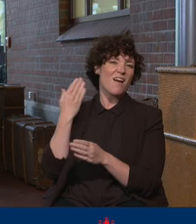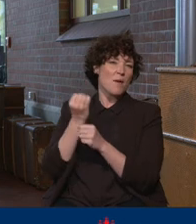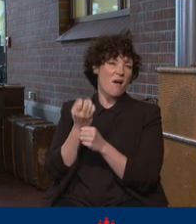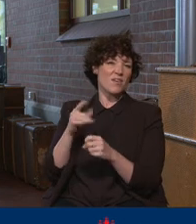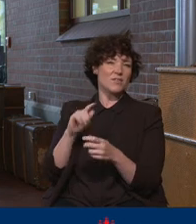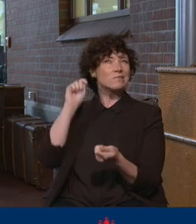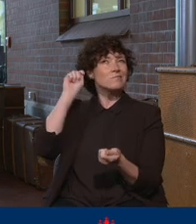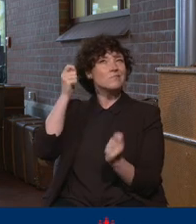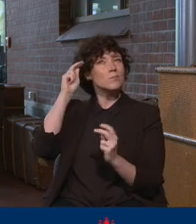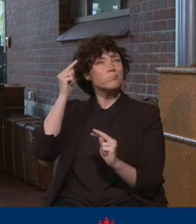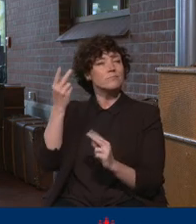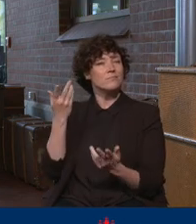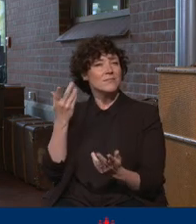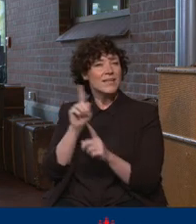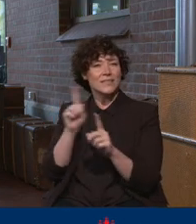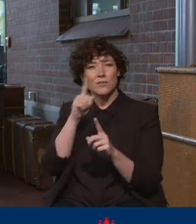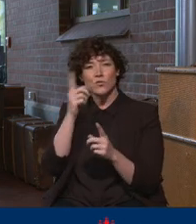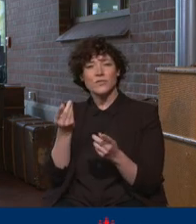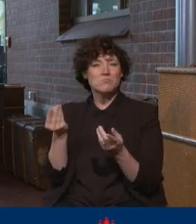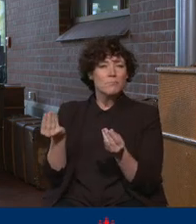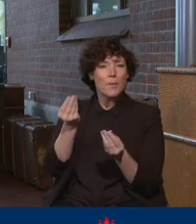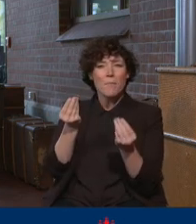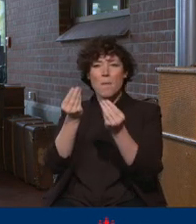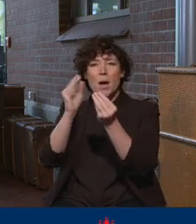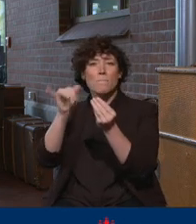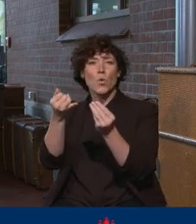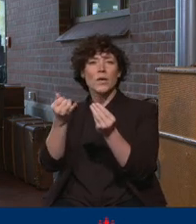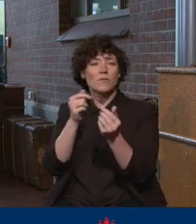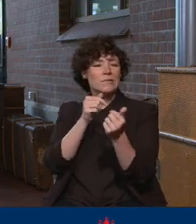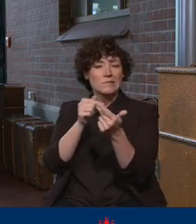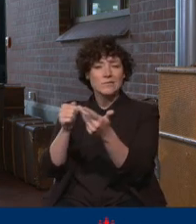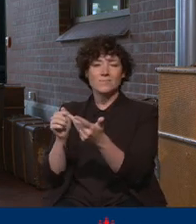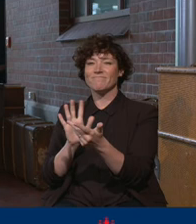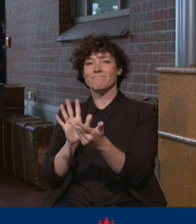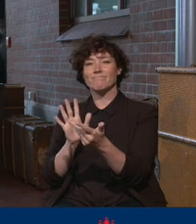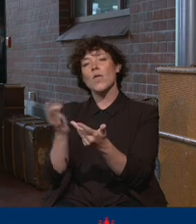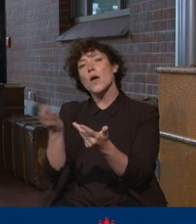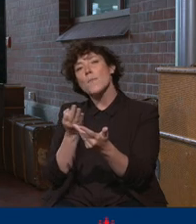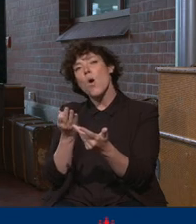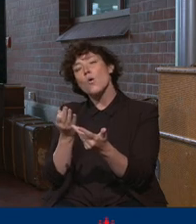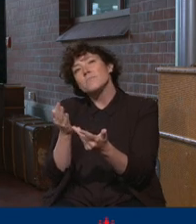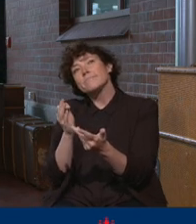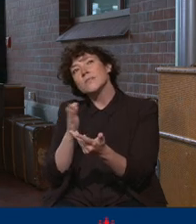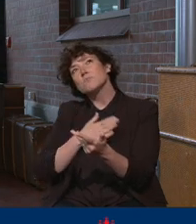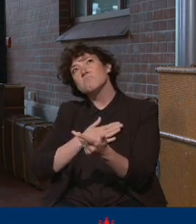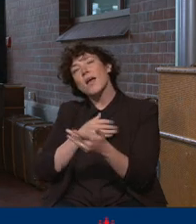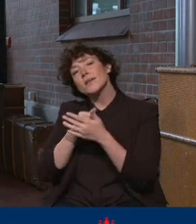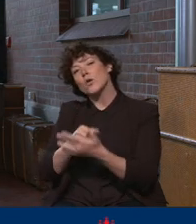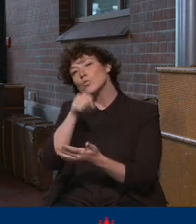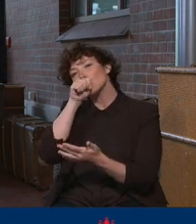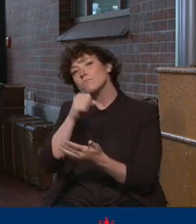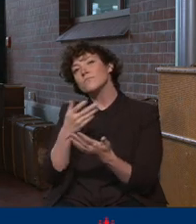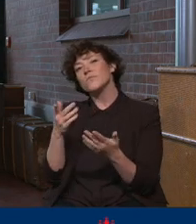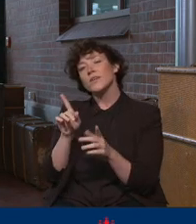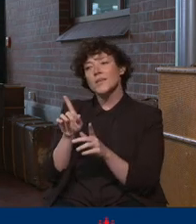nicht nur die addition von einzelnen projekten sondern es braucht ich nenne das immer so ein bisschen salopp